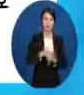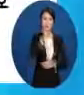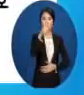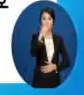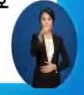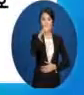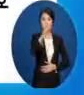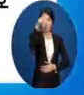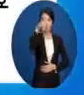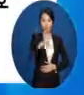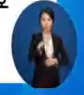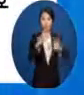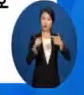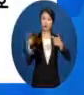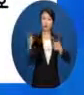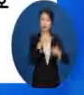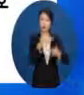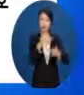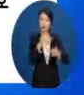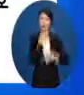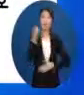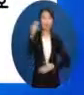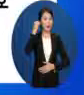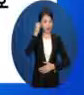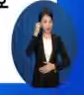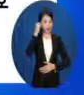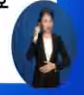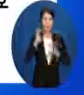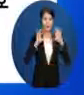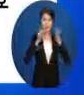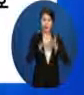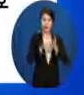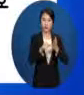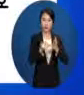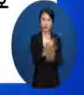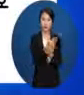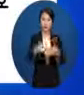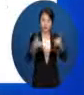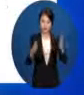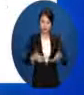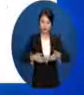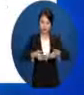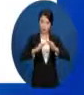다음은 채용정보입니다. 늘 푸른 요양원에서 청소원을 모집합니다.